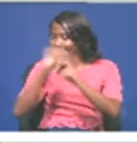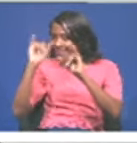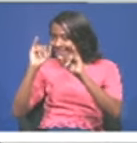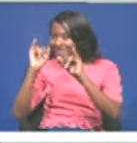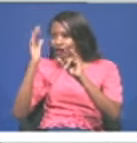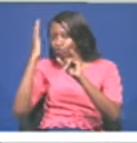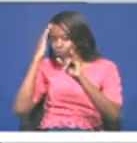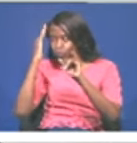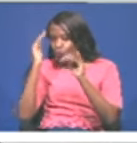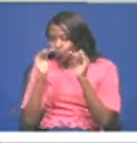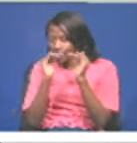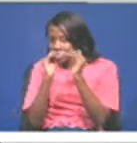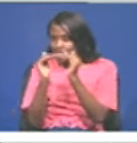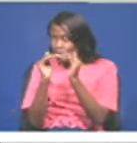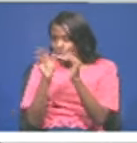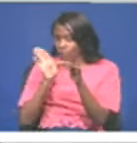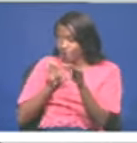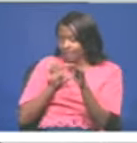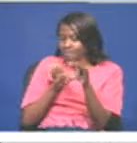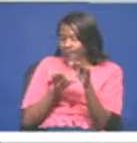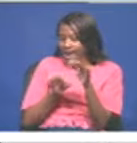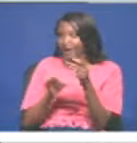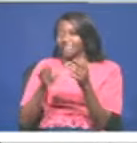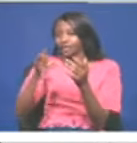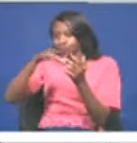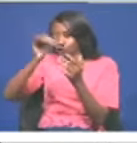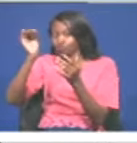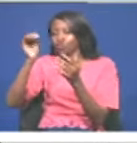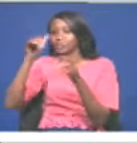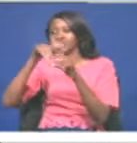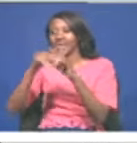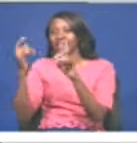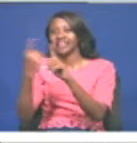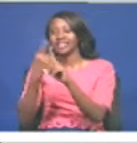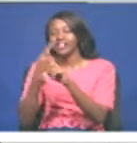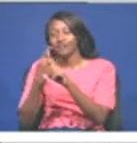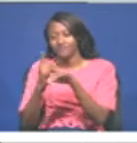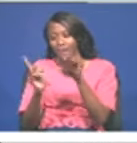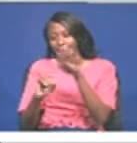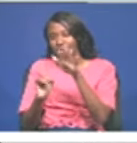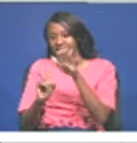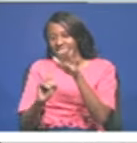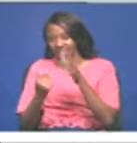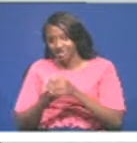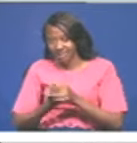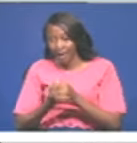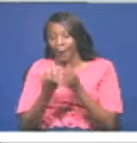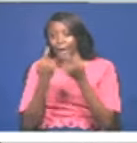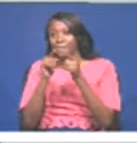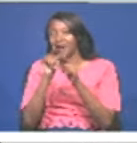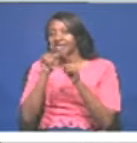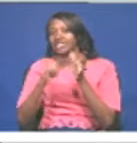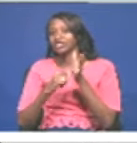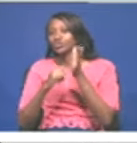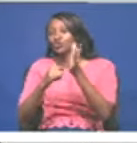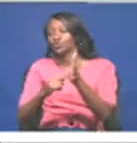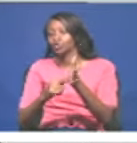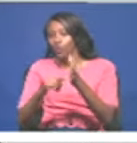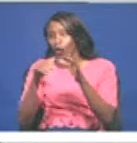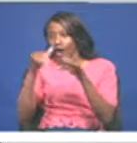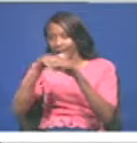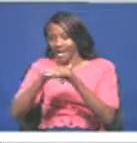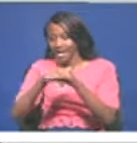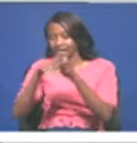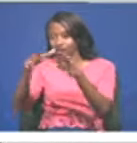Wanawake wengi wameweza kuchaguliwa au kuteuliwa katika nyadhifa mbalimbali za uwaziri, na hiyo inaashiria kwamba tuko katika harakati ya